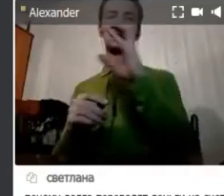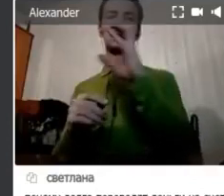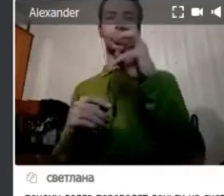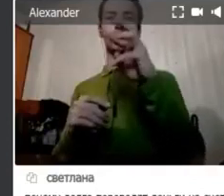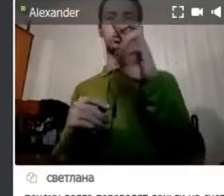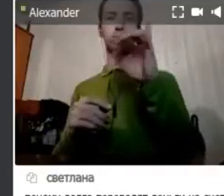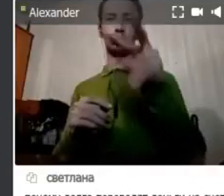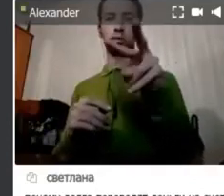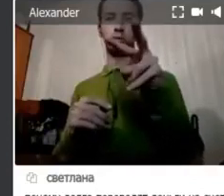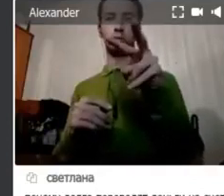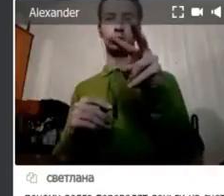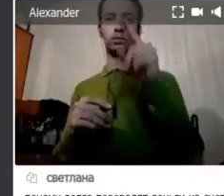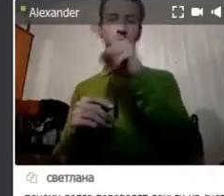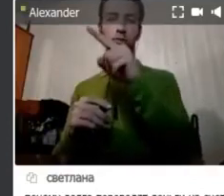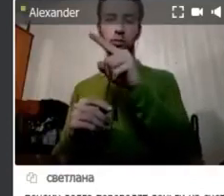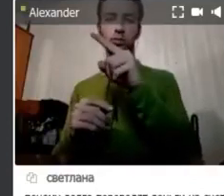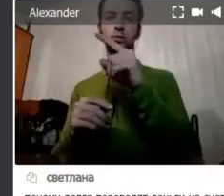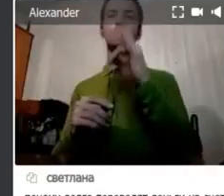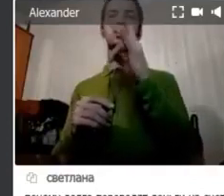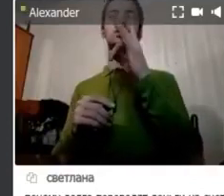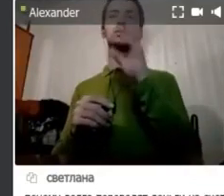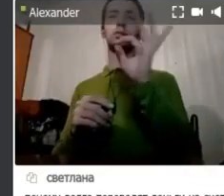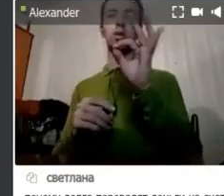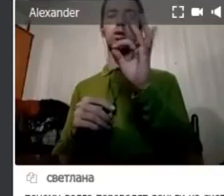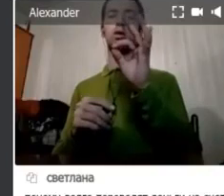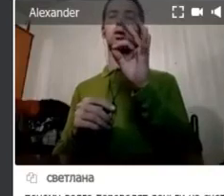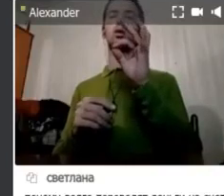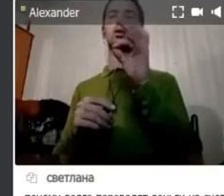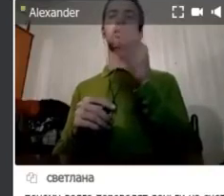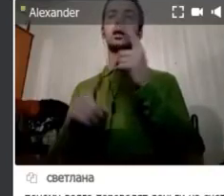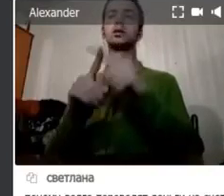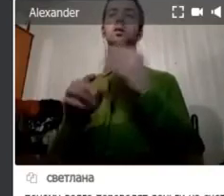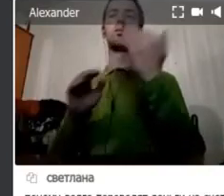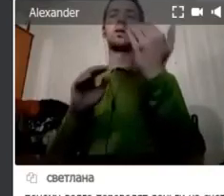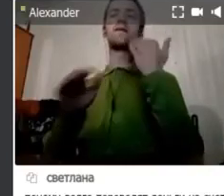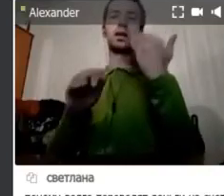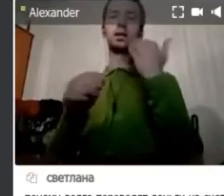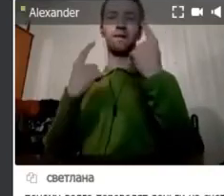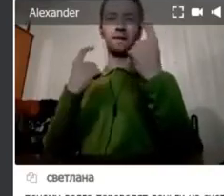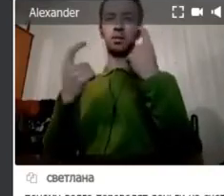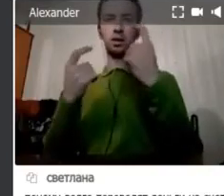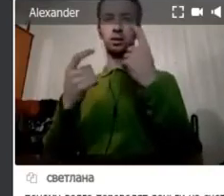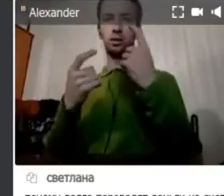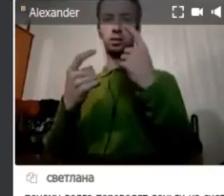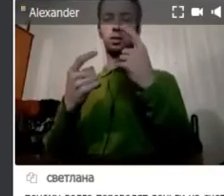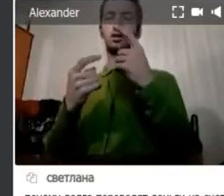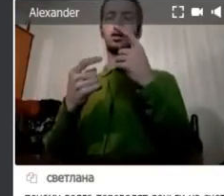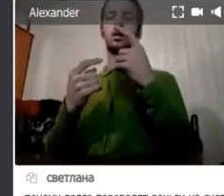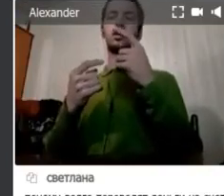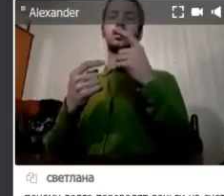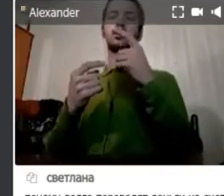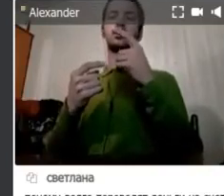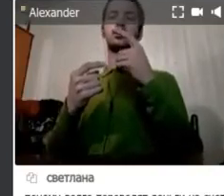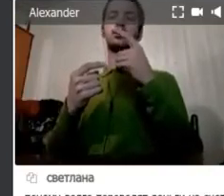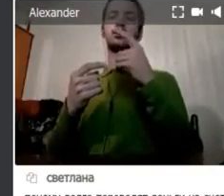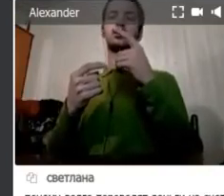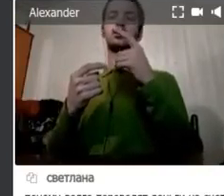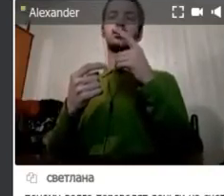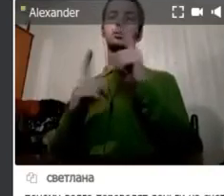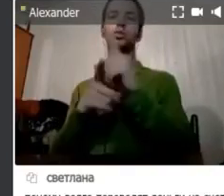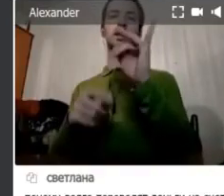официального уже такого релиза от компании, то есть уже четко будет ясно, где это будет проходить, потому что